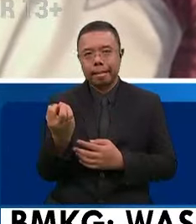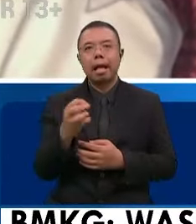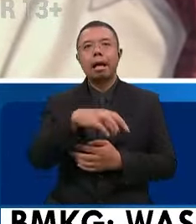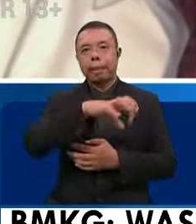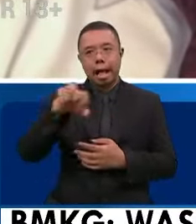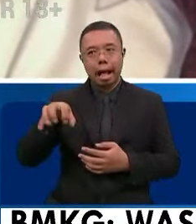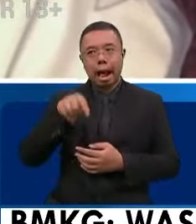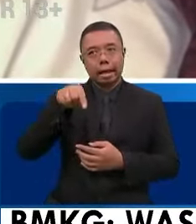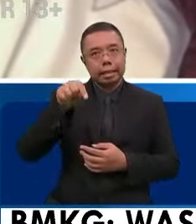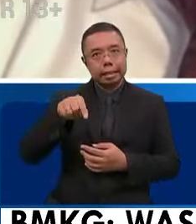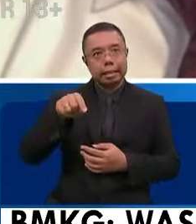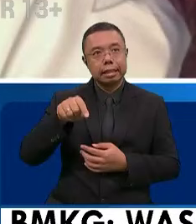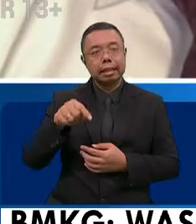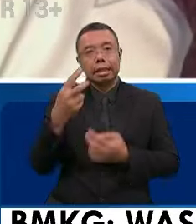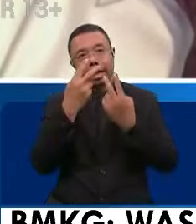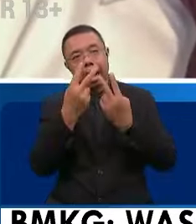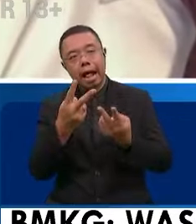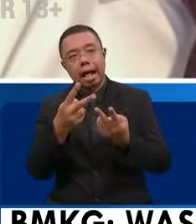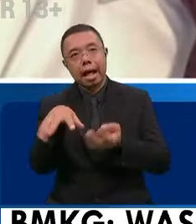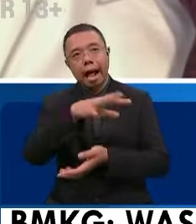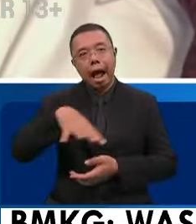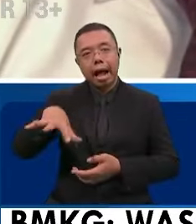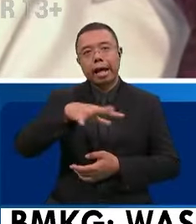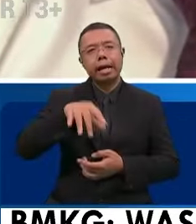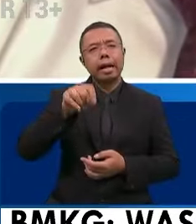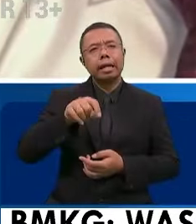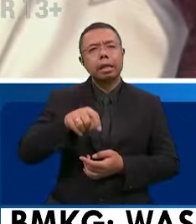ini masih mengalami